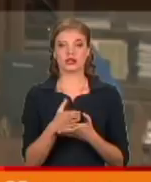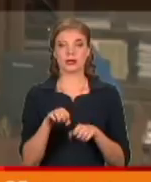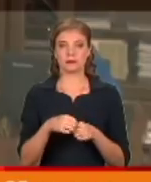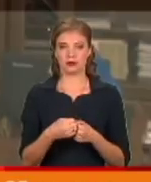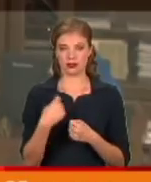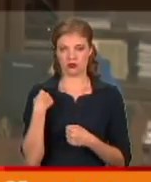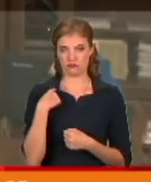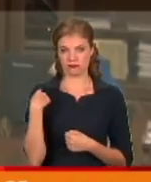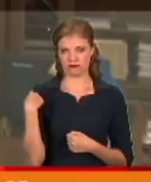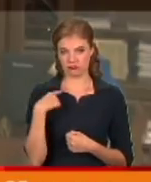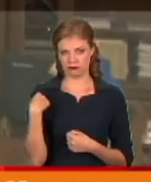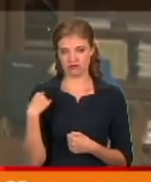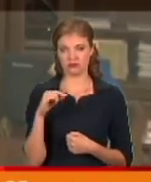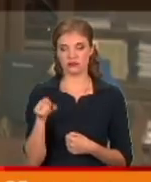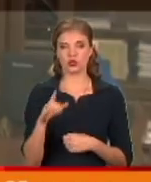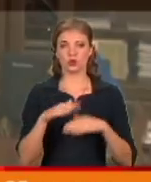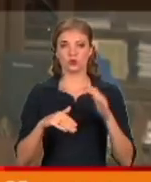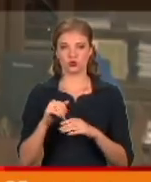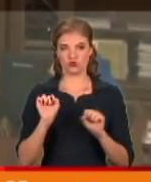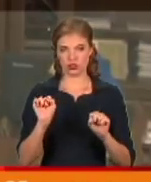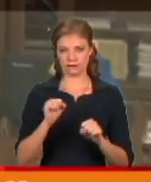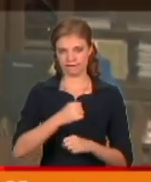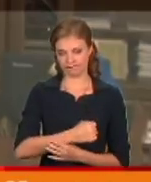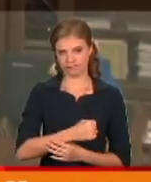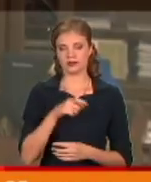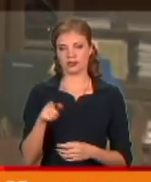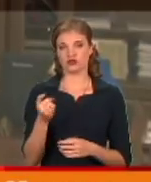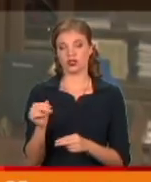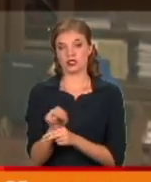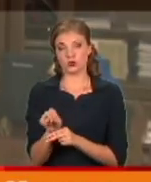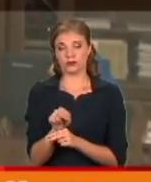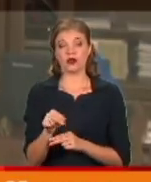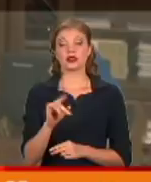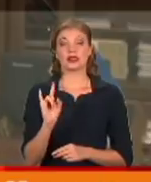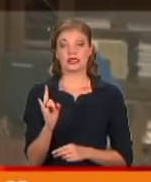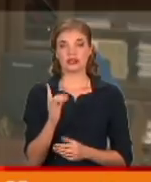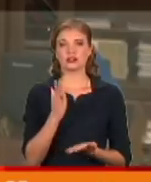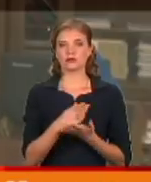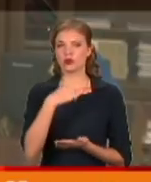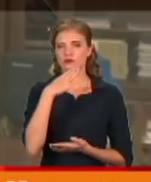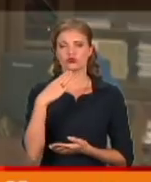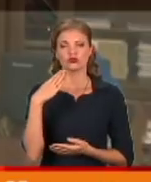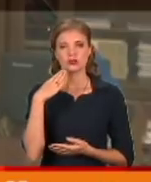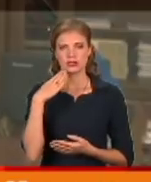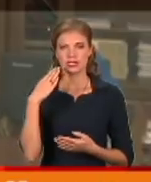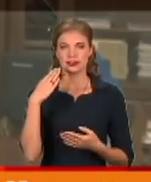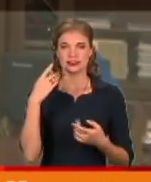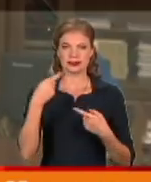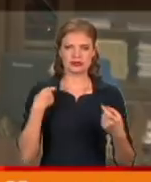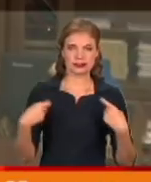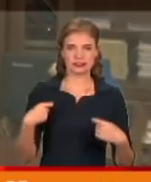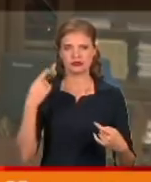перелом ключиці, ручка зафіксована, вона отримує лікування. Діти мають численні